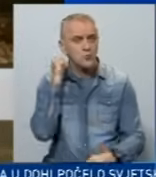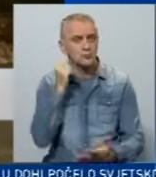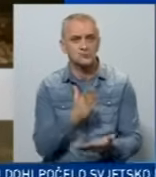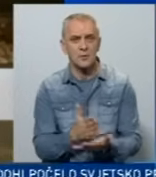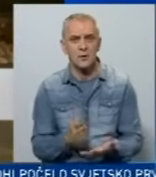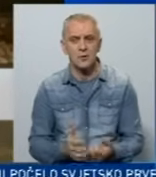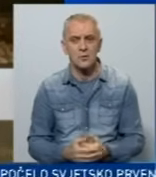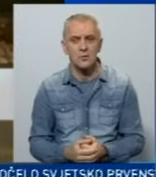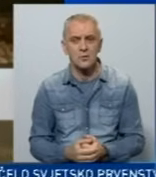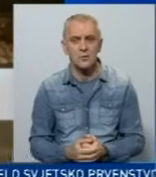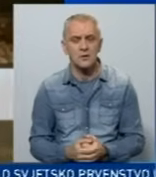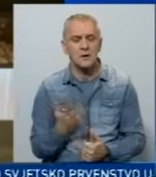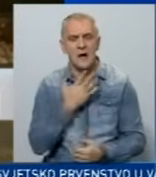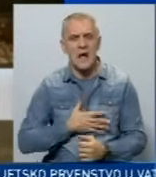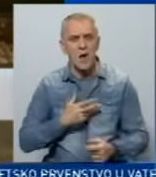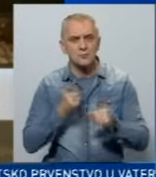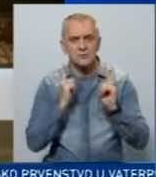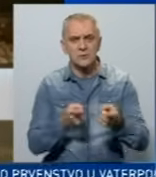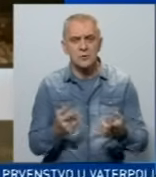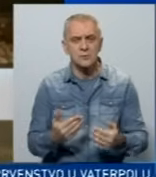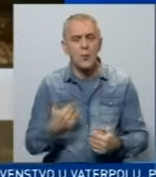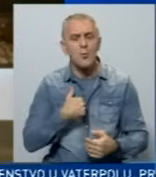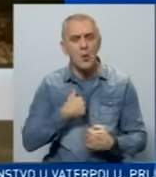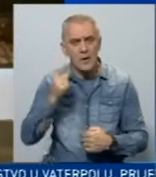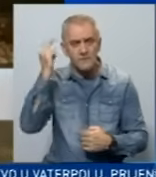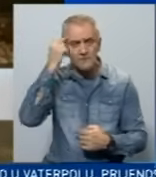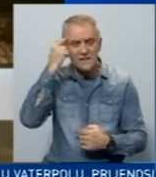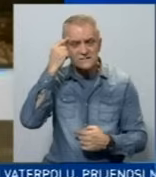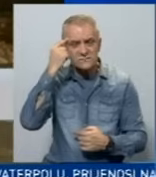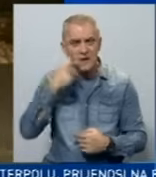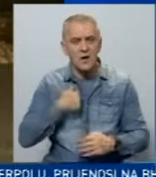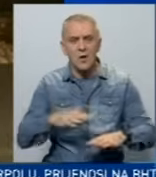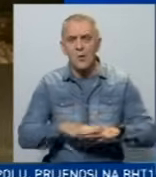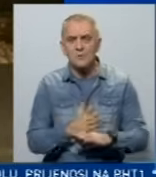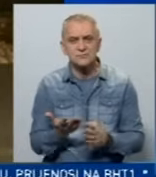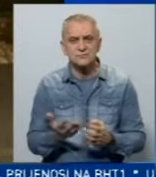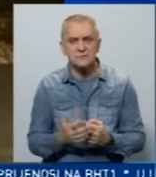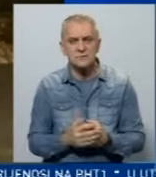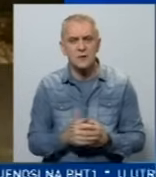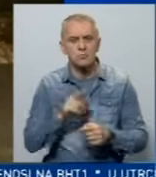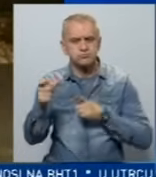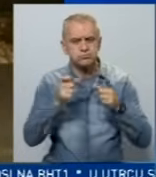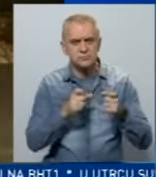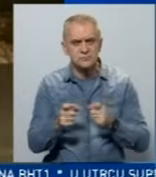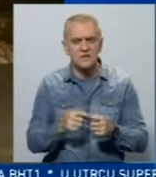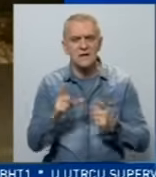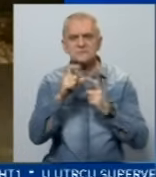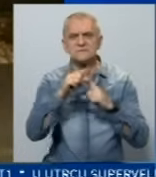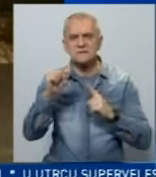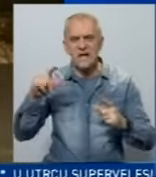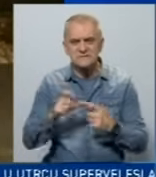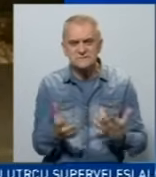bilo haos i rat u meni, u mojim mislima i u glavi se osjećaju pucnjevi i stresovi